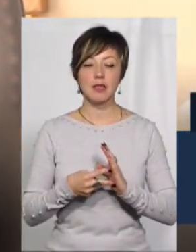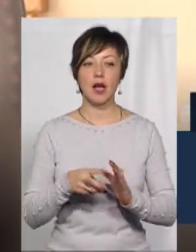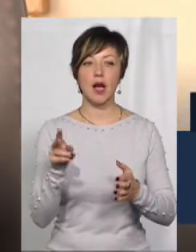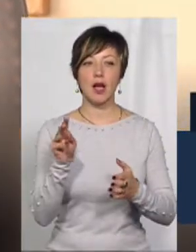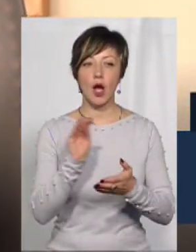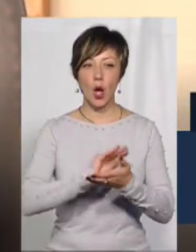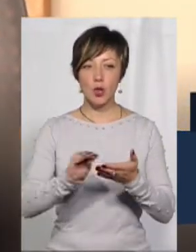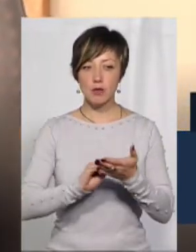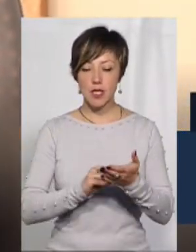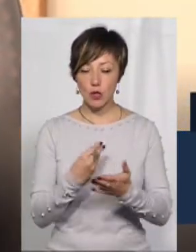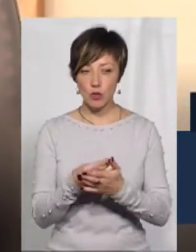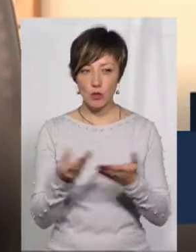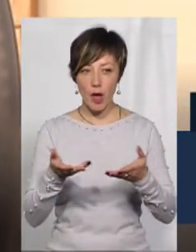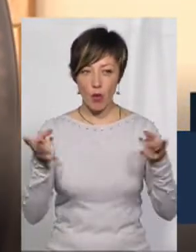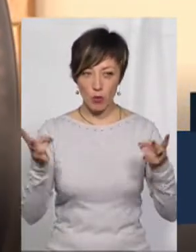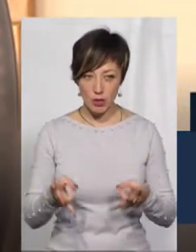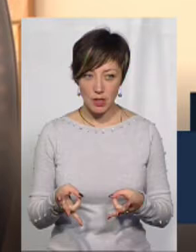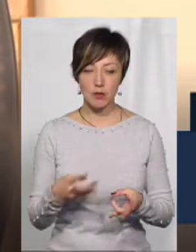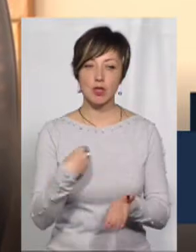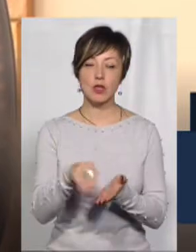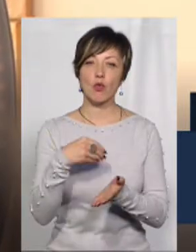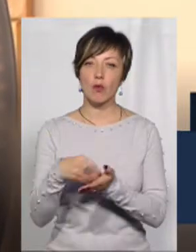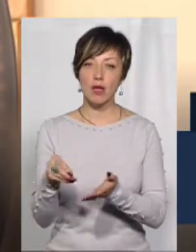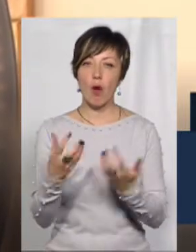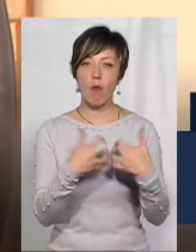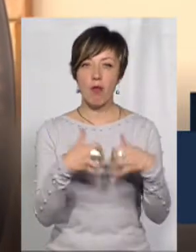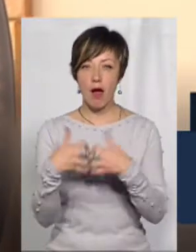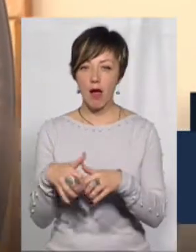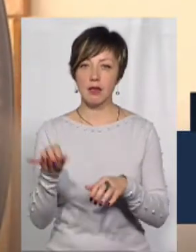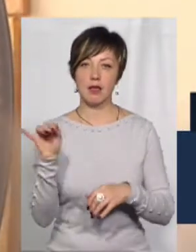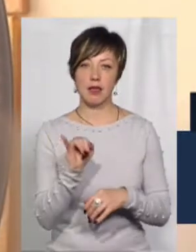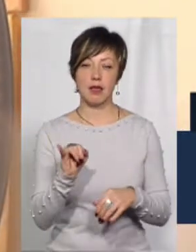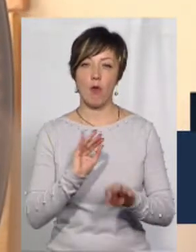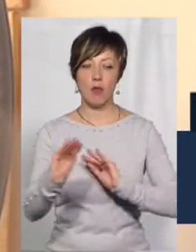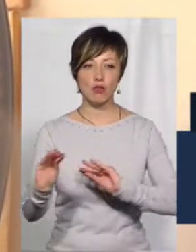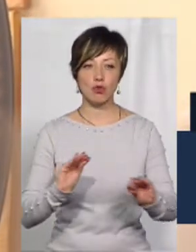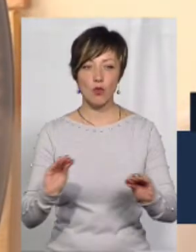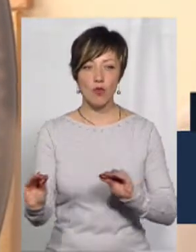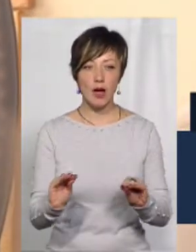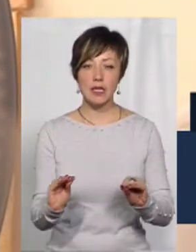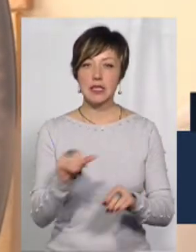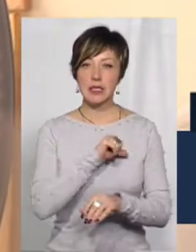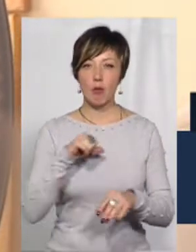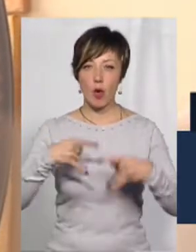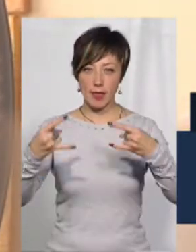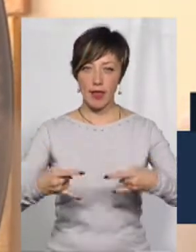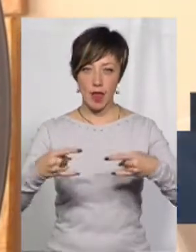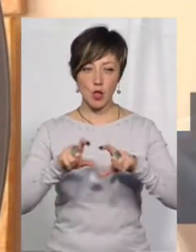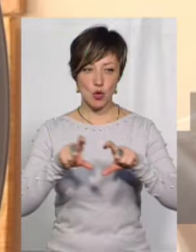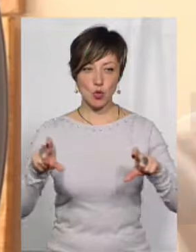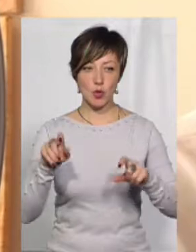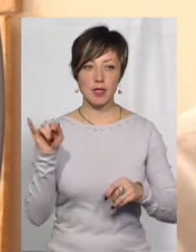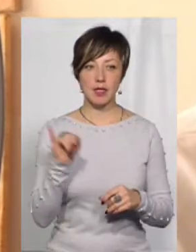розписали суму, на яку нам потрібно закупити обладнання, також облаштування власне самої телестудії. І